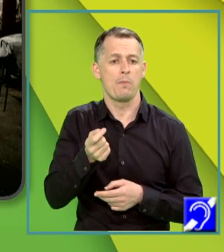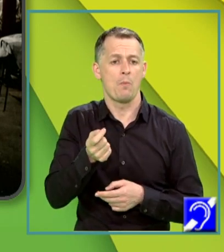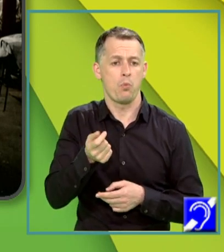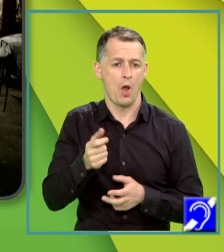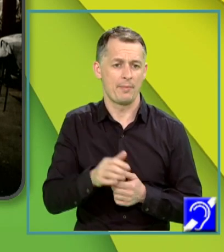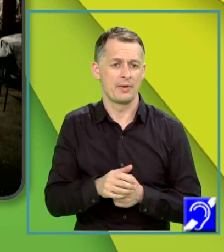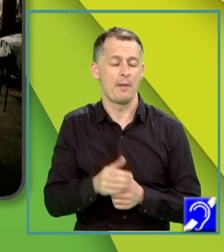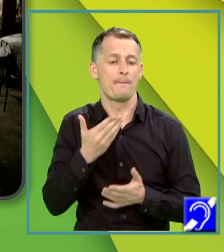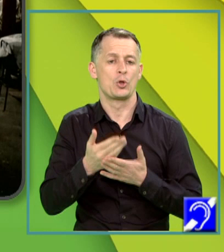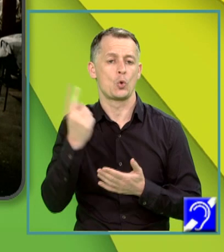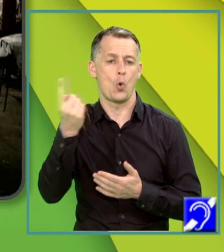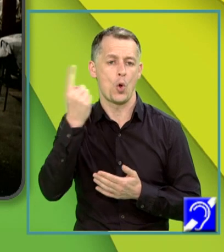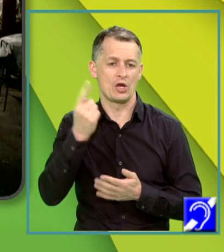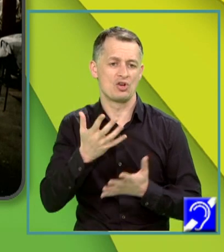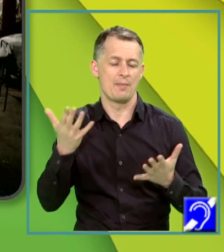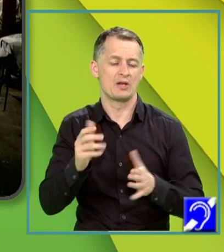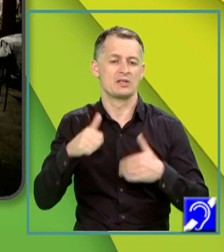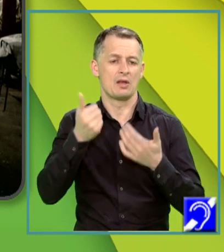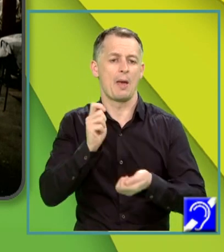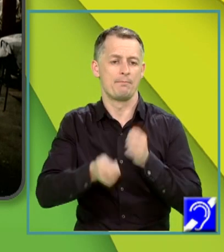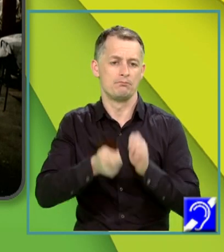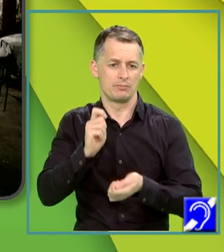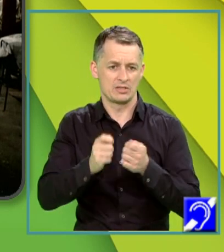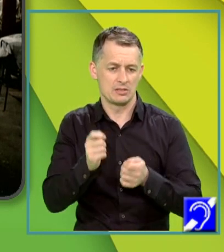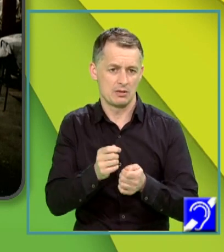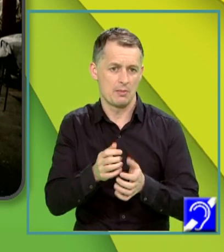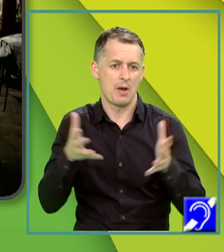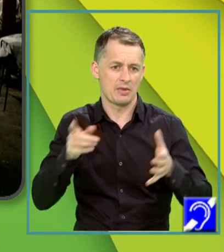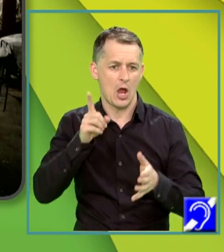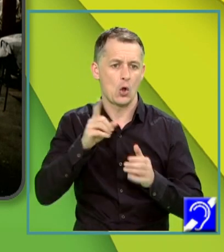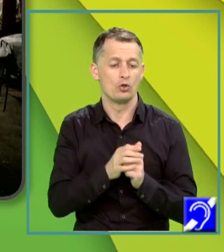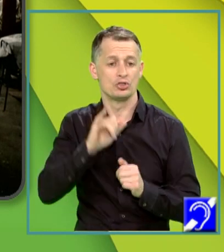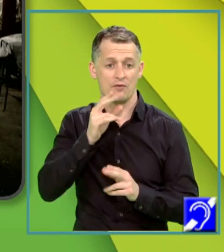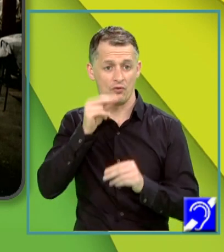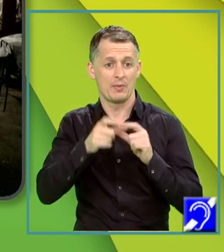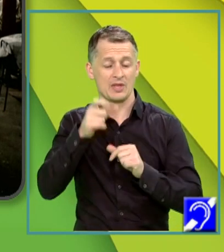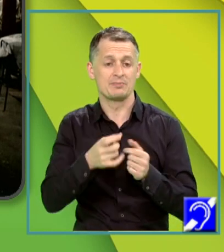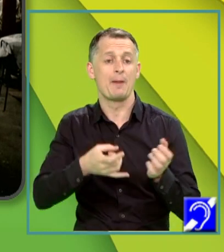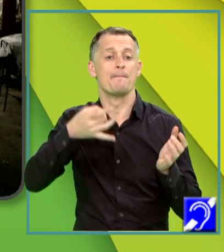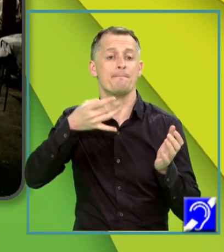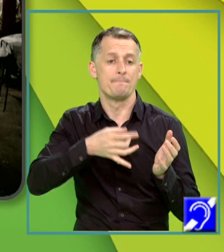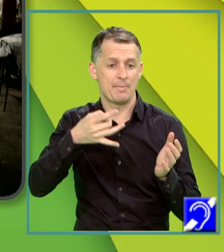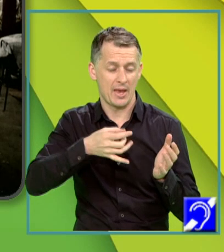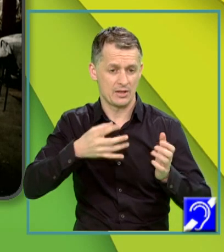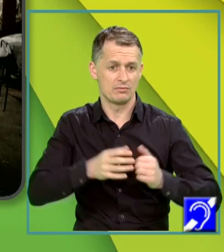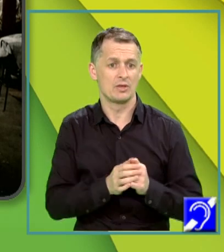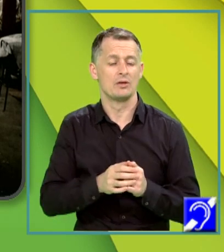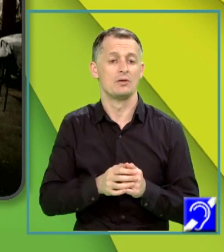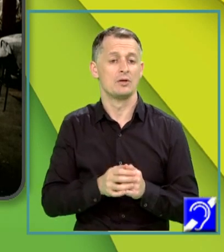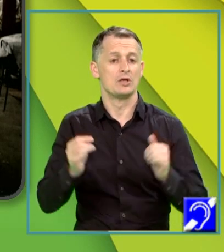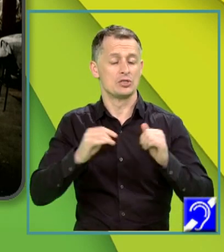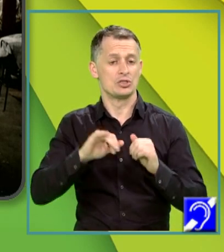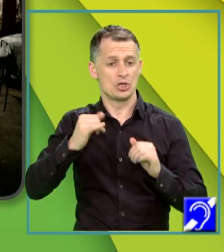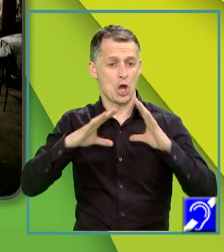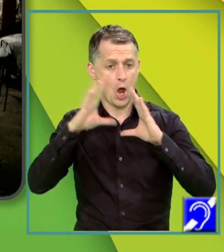piețele agroalimentare de acolo și cei totodată discutăm și despre culturi de pepeni la nivelul